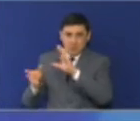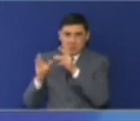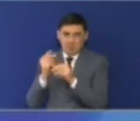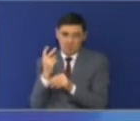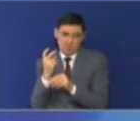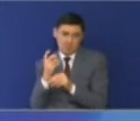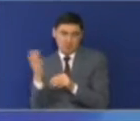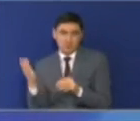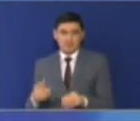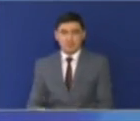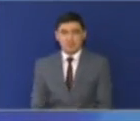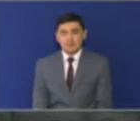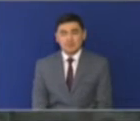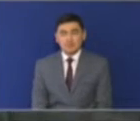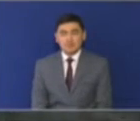200 экспонатов.